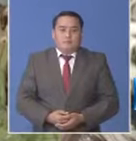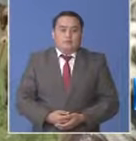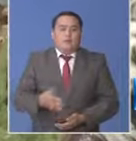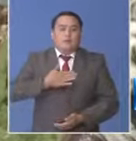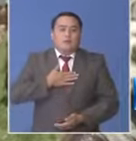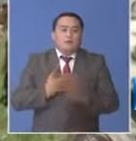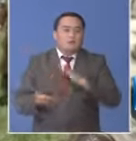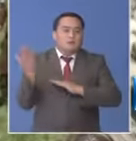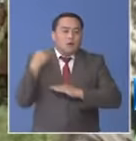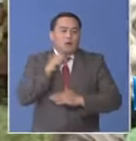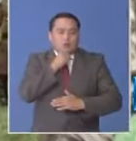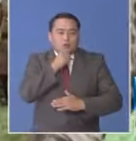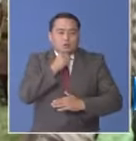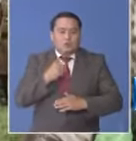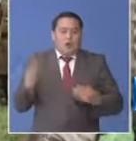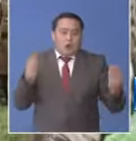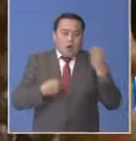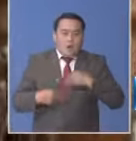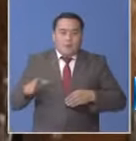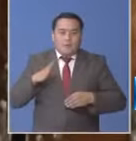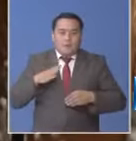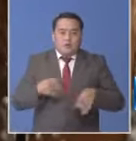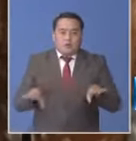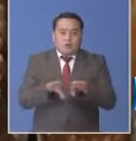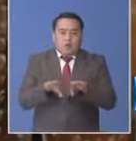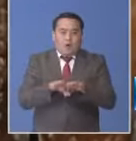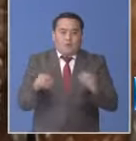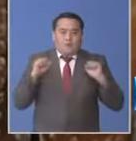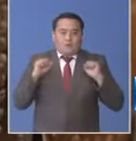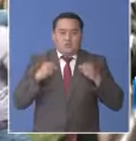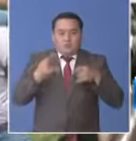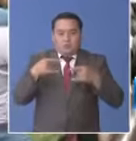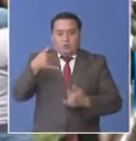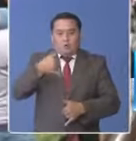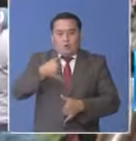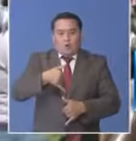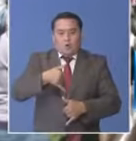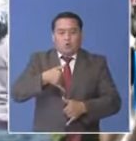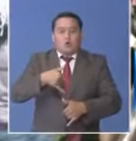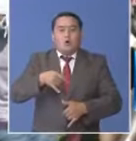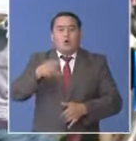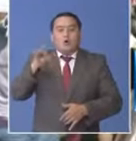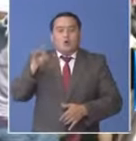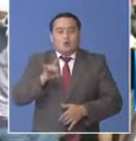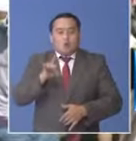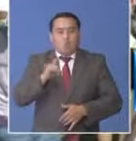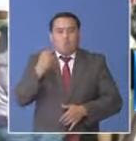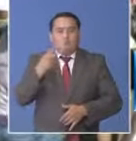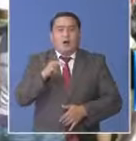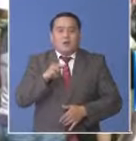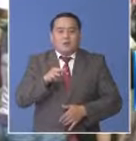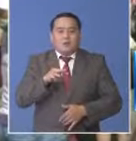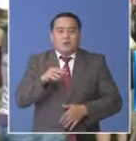Наши предки носили такую одежду и были именно вот такого физического сложения. Вот, рост Руслана 2 метра,